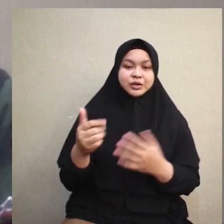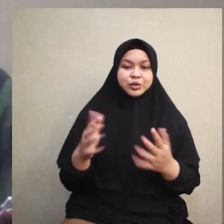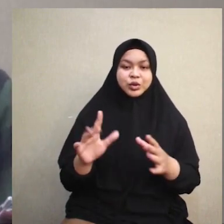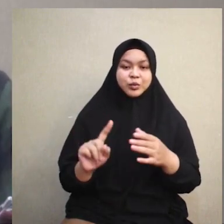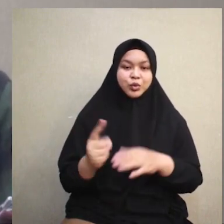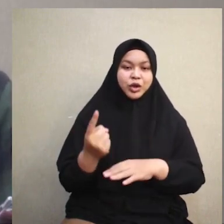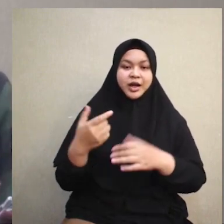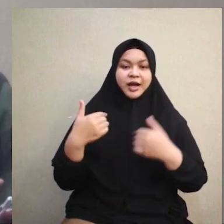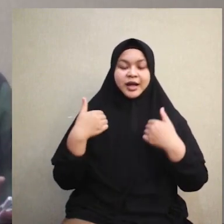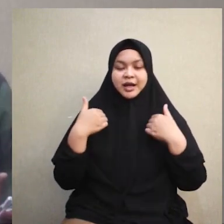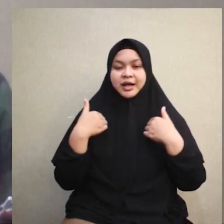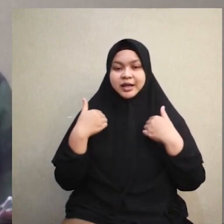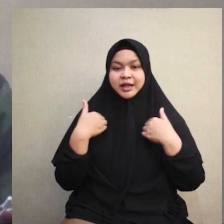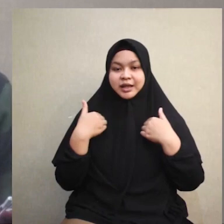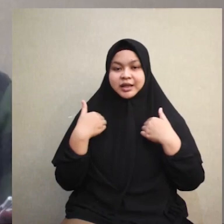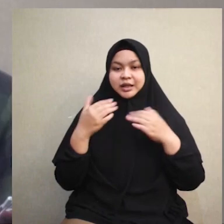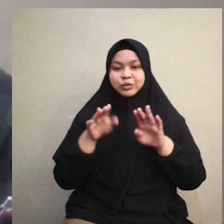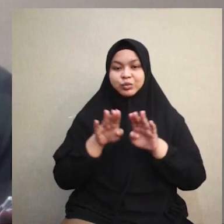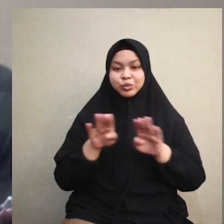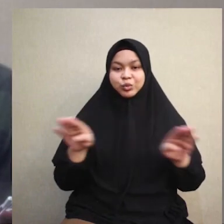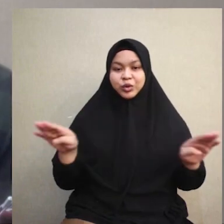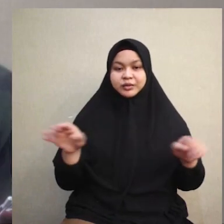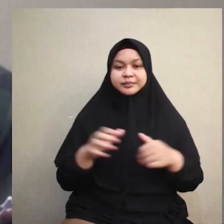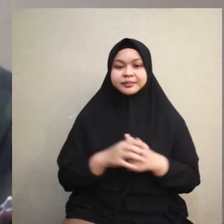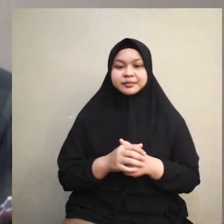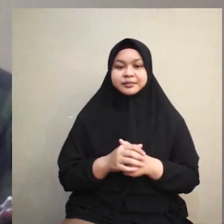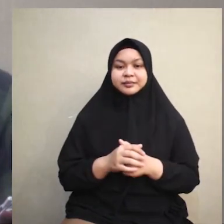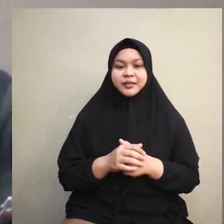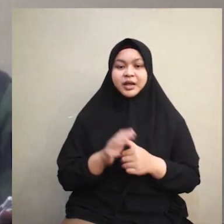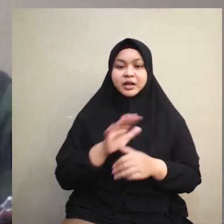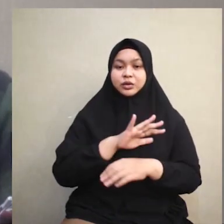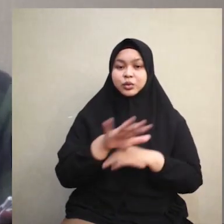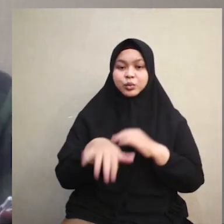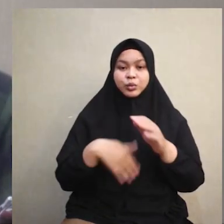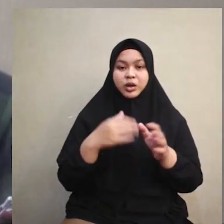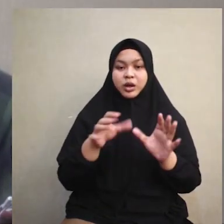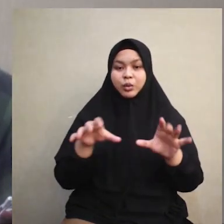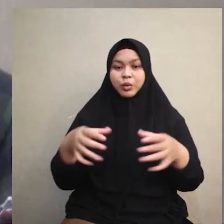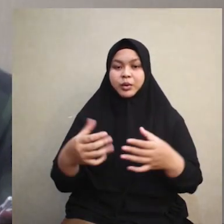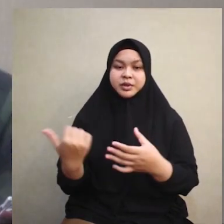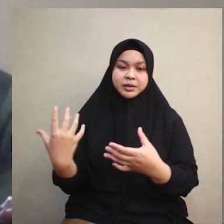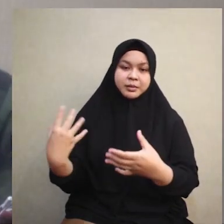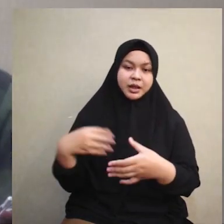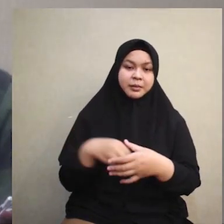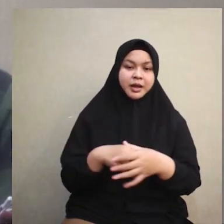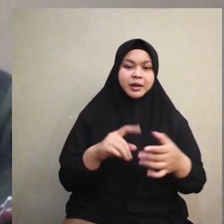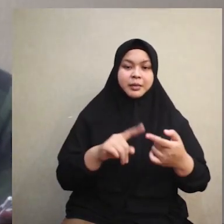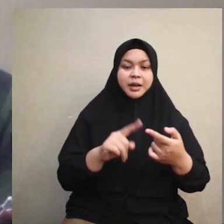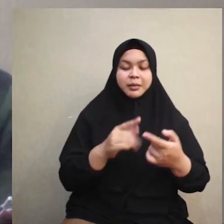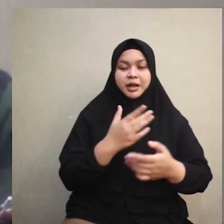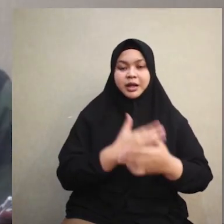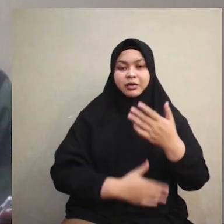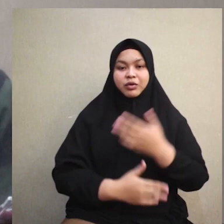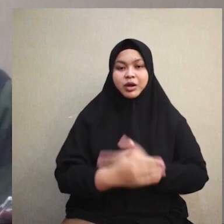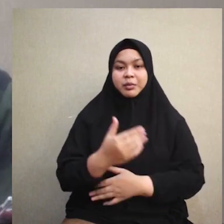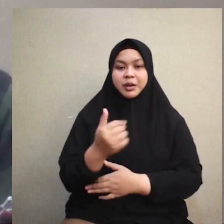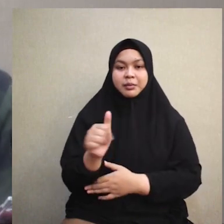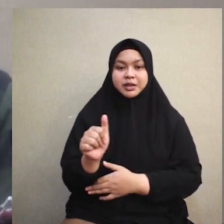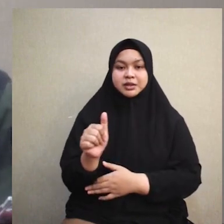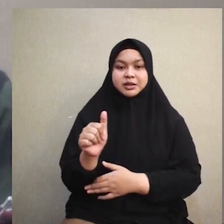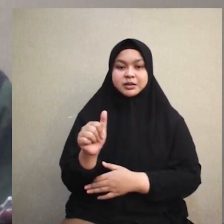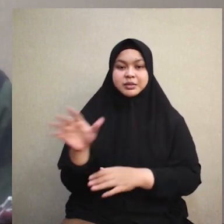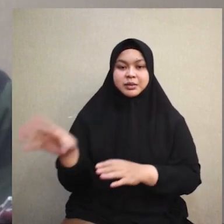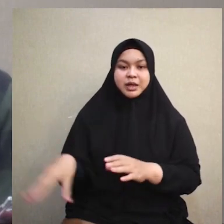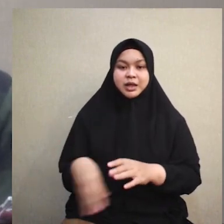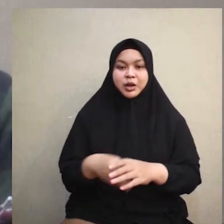mulai ada di buka oleh semua kalangan yang bisa melibatkan teman-teman difabel itu untuk bisa